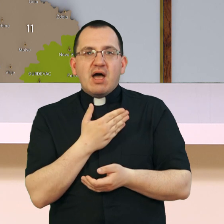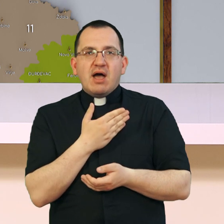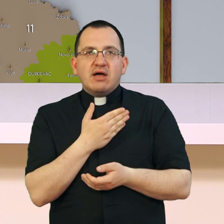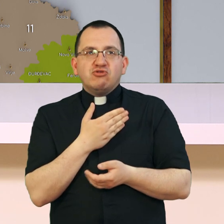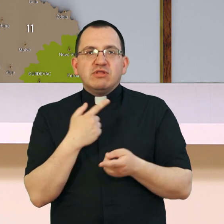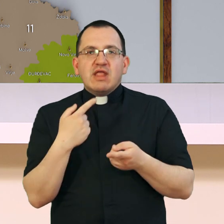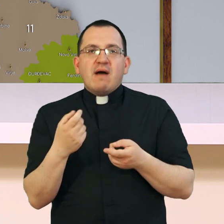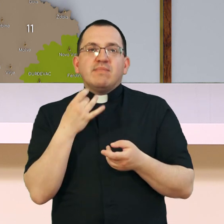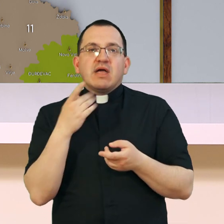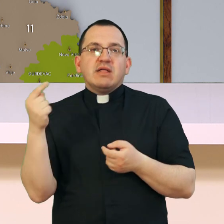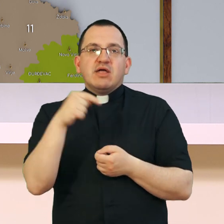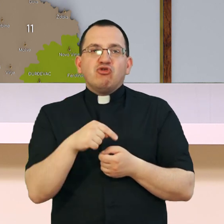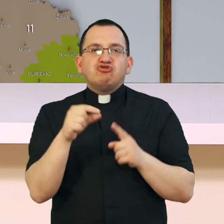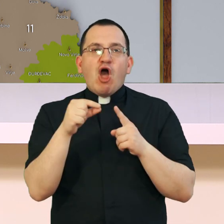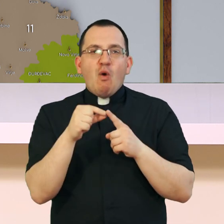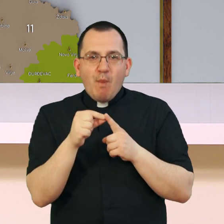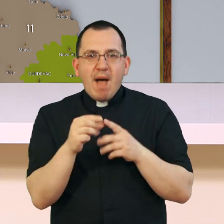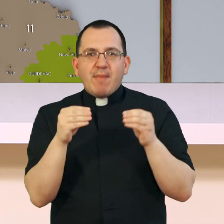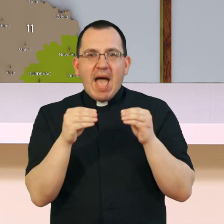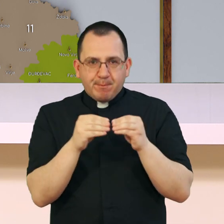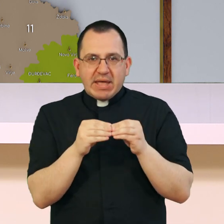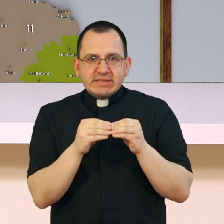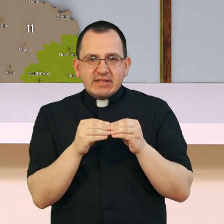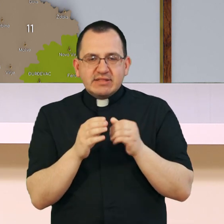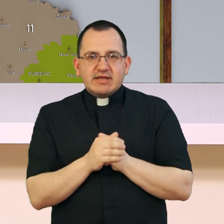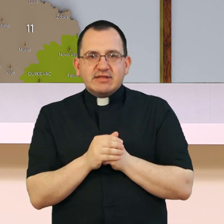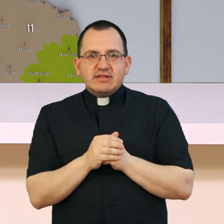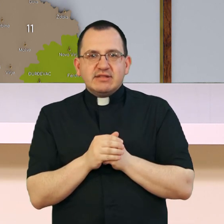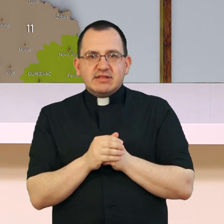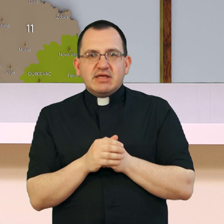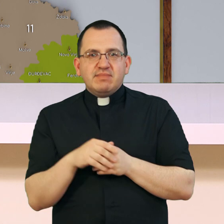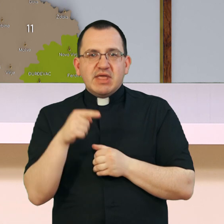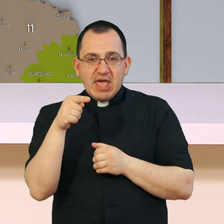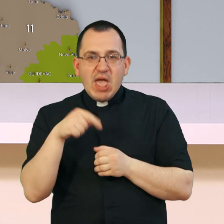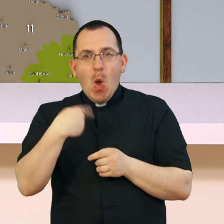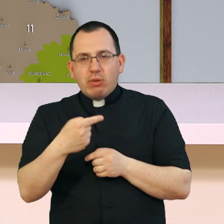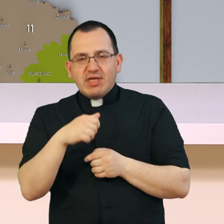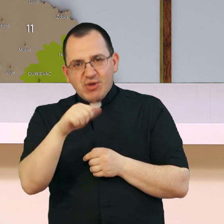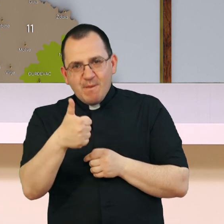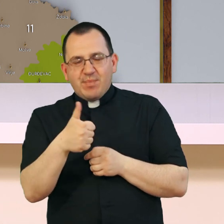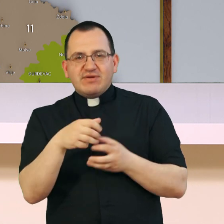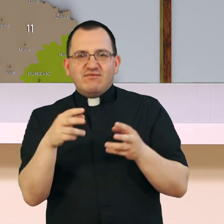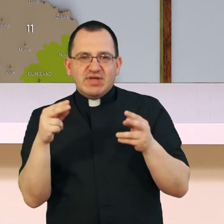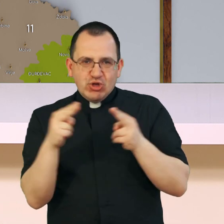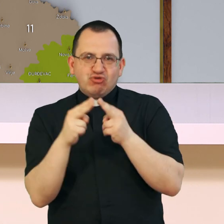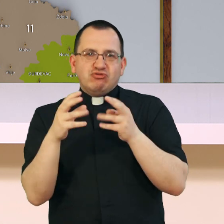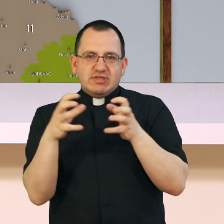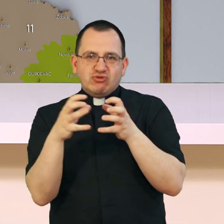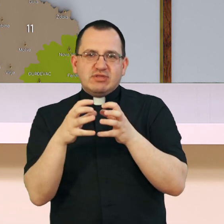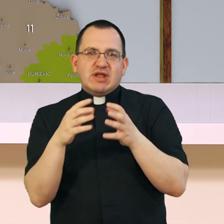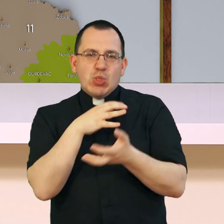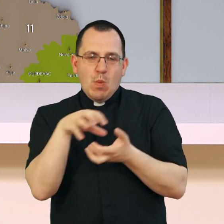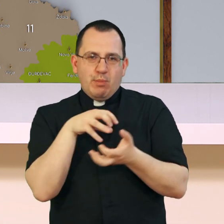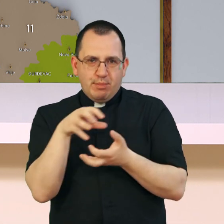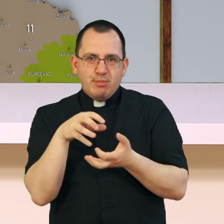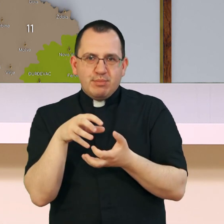pape Benedikta XVI. Hrvatskoj Zajedno u Kristu, te prvim nacionalnim susretom hrvatskih katoličkih obitelji na